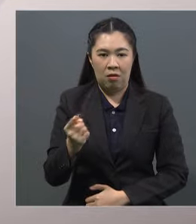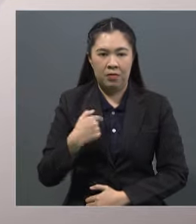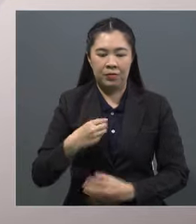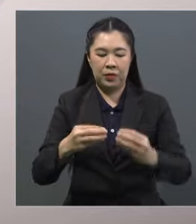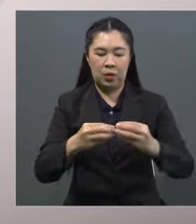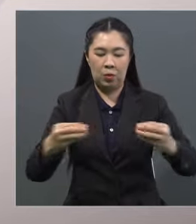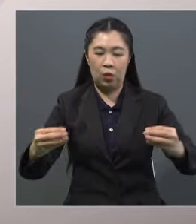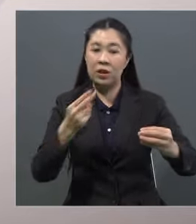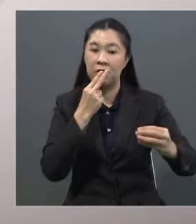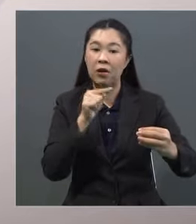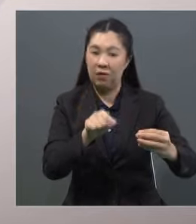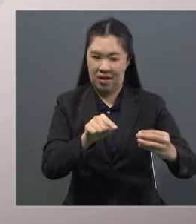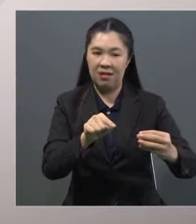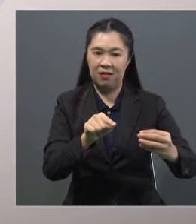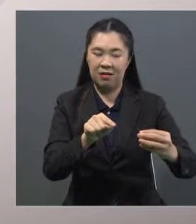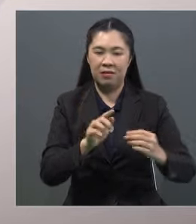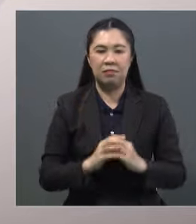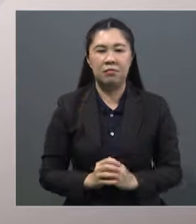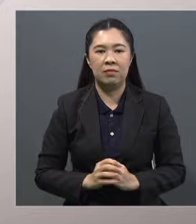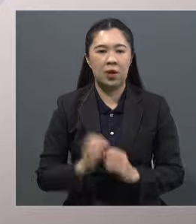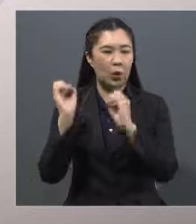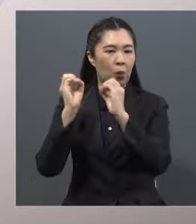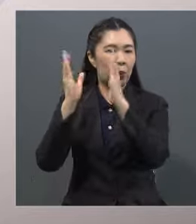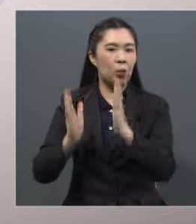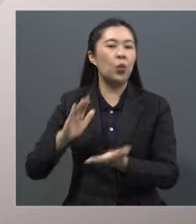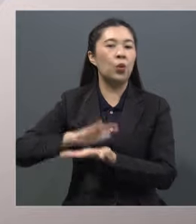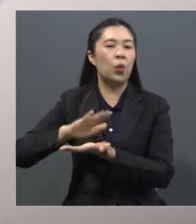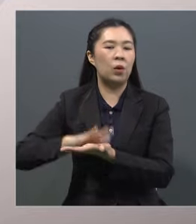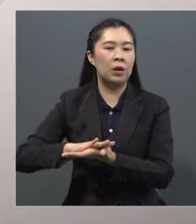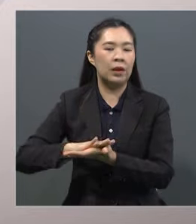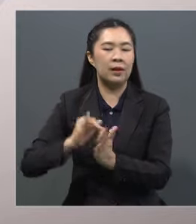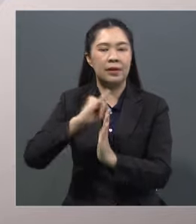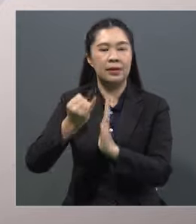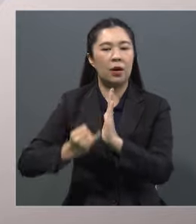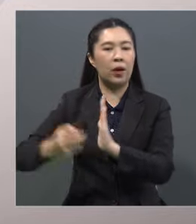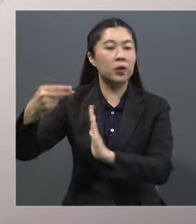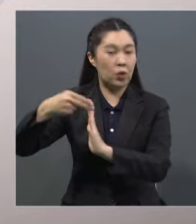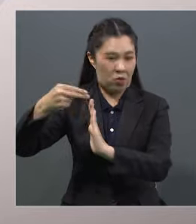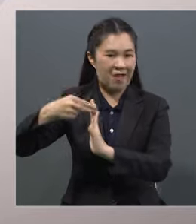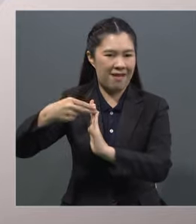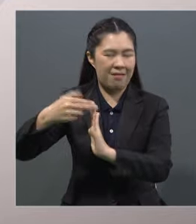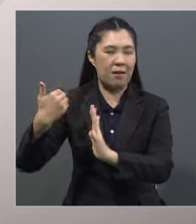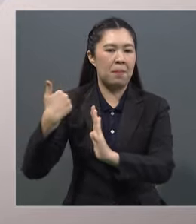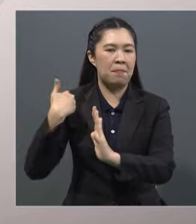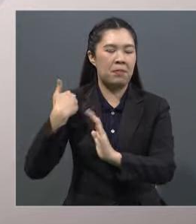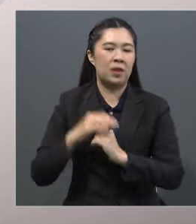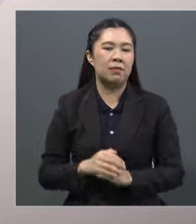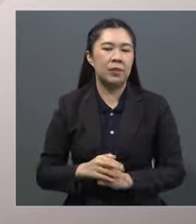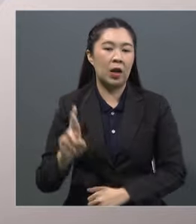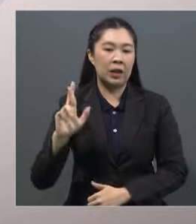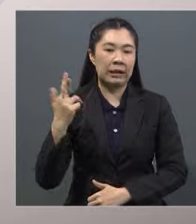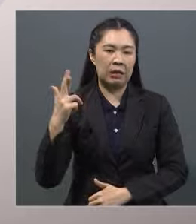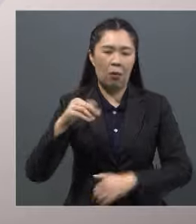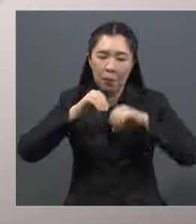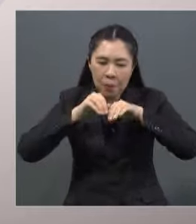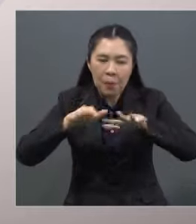ถืออยู่ในมือขณะนี้เนี่ยเป็นครูจากโรงเรียนแห่งหนึ่งในจังหวัดหนองคายได้โพสต์ TikTok นะครับเป็นคลิปที่ถ